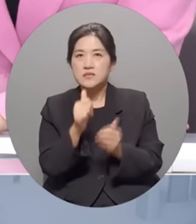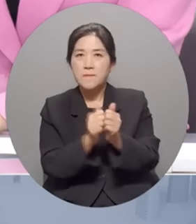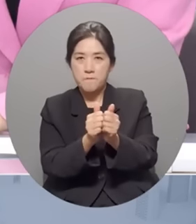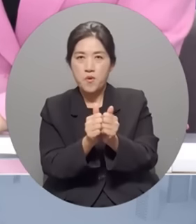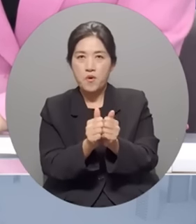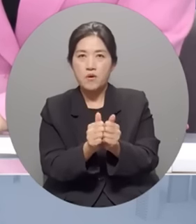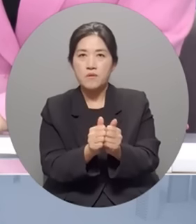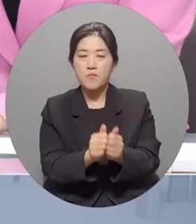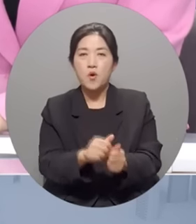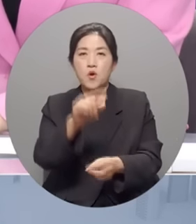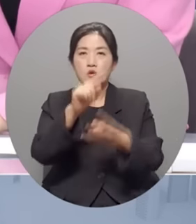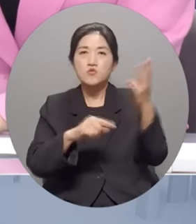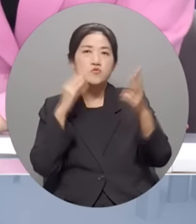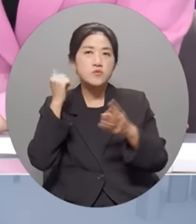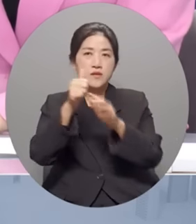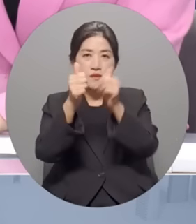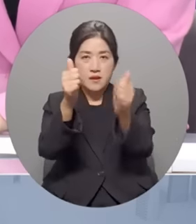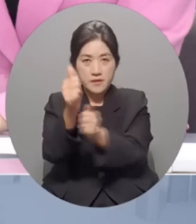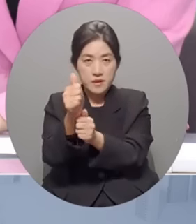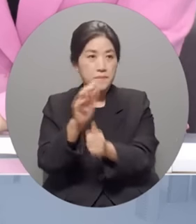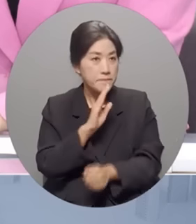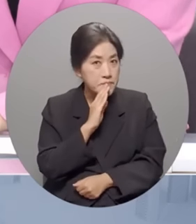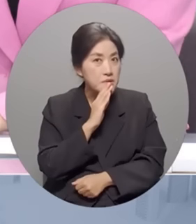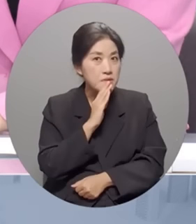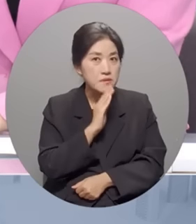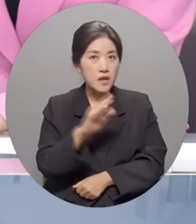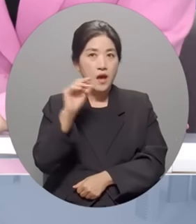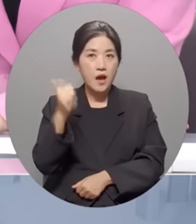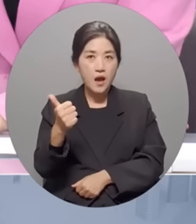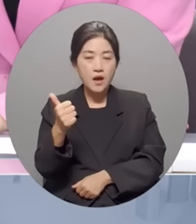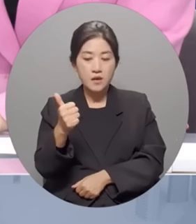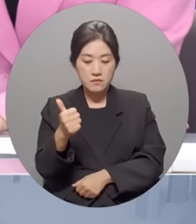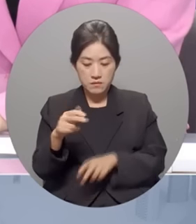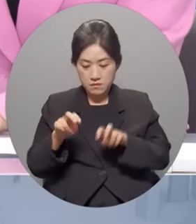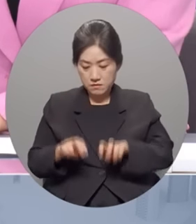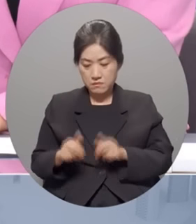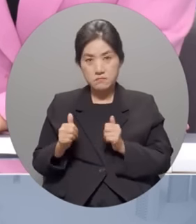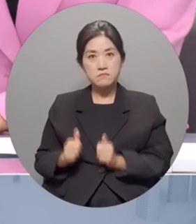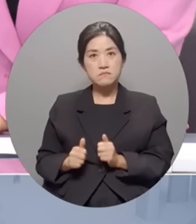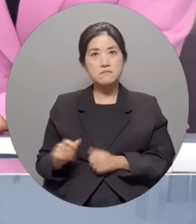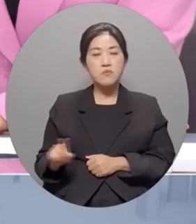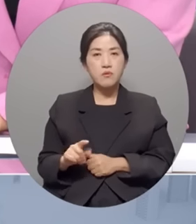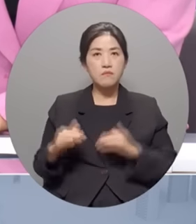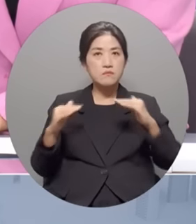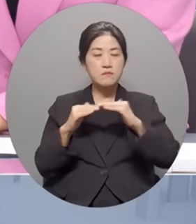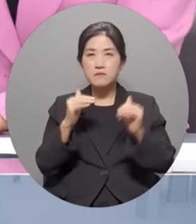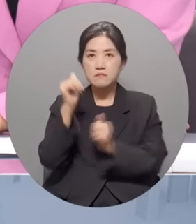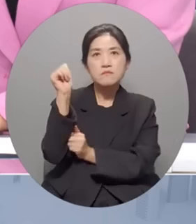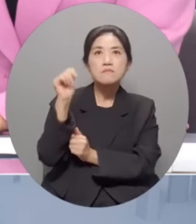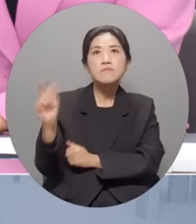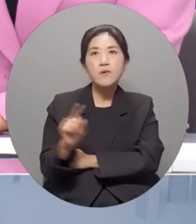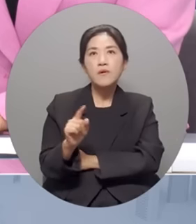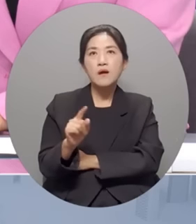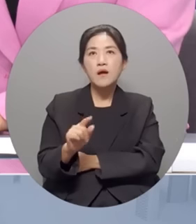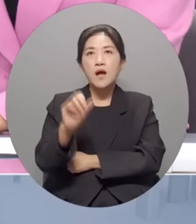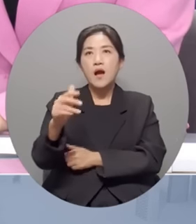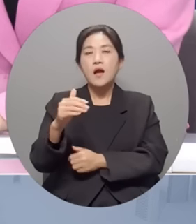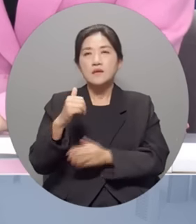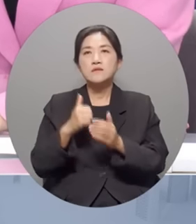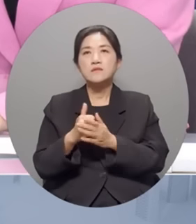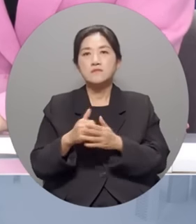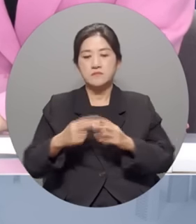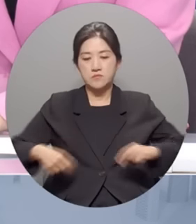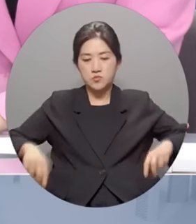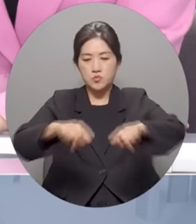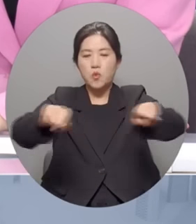명백히 윤 대통령의 아라 사람인데 한 대표를 나란히 옆에 앉혔습니다 한 대표는 상하 구별 없는 원탁을